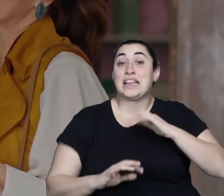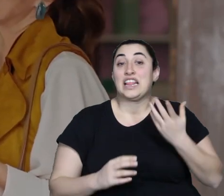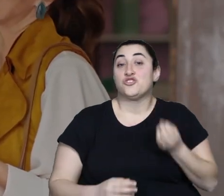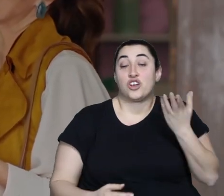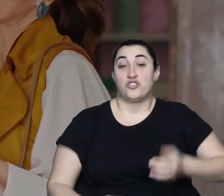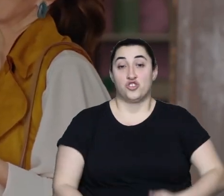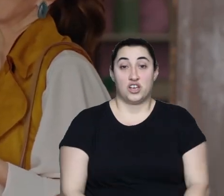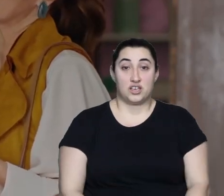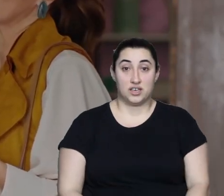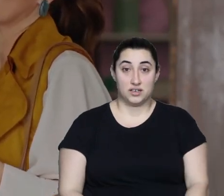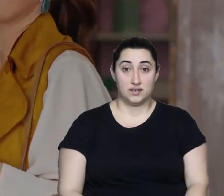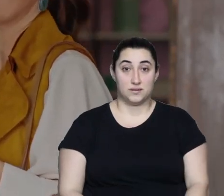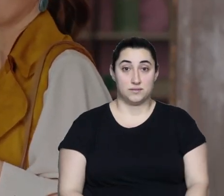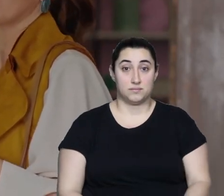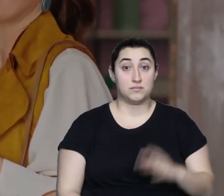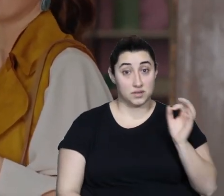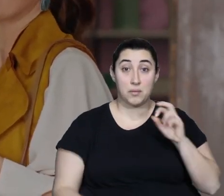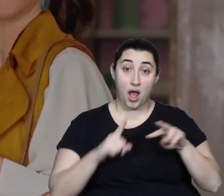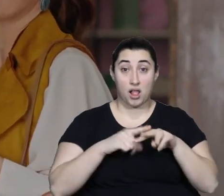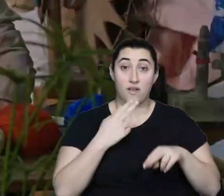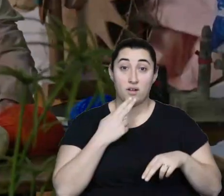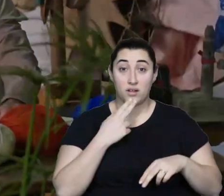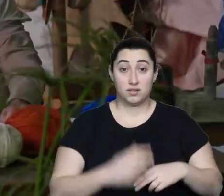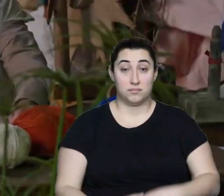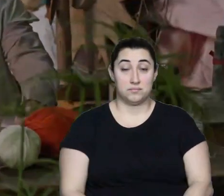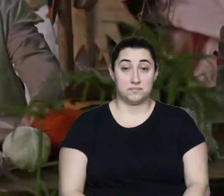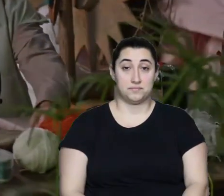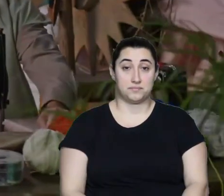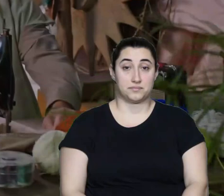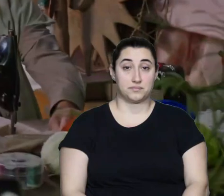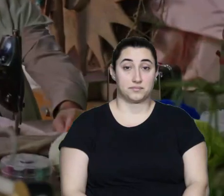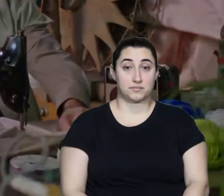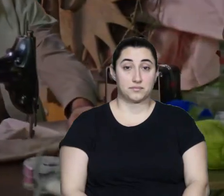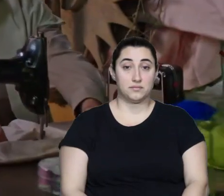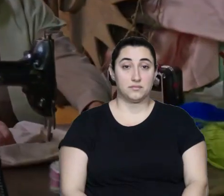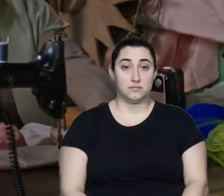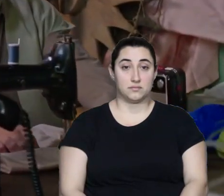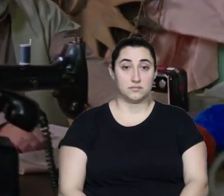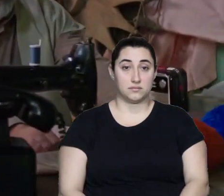ki? Öyle değil mi Alev Hanım? Settar dikiş makinesinin başında.